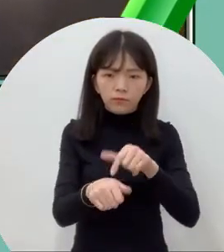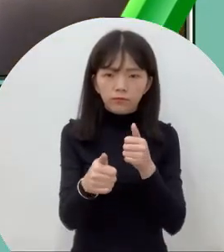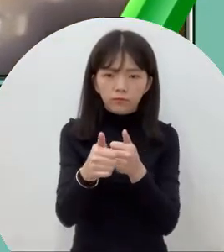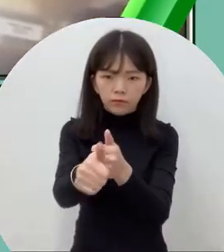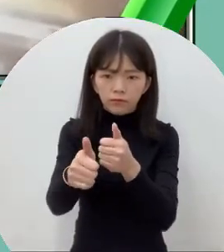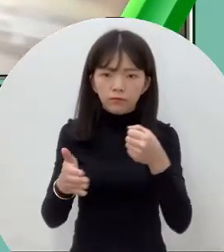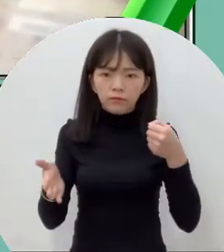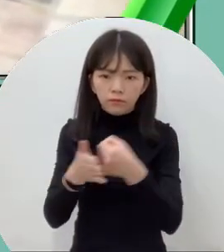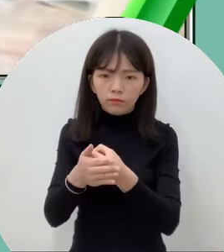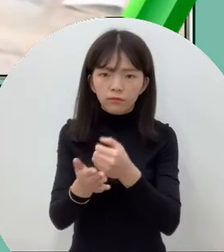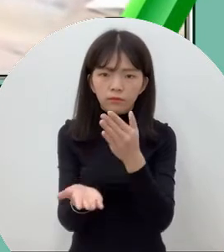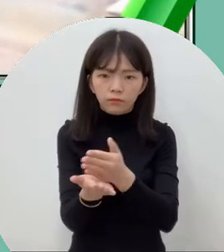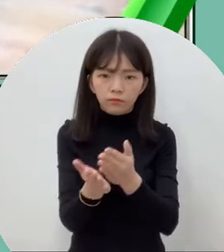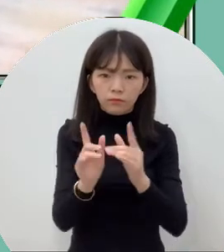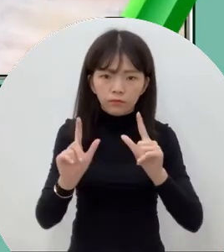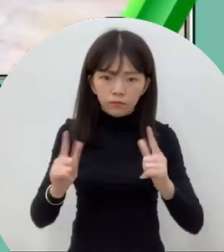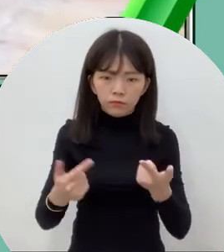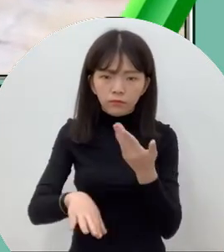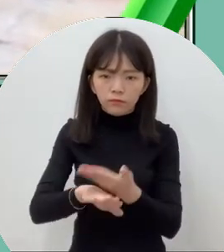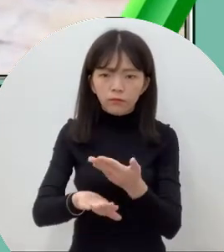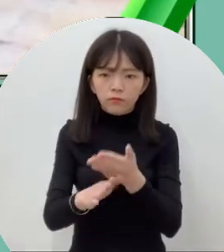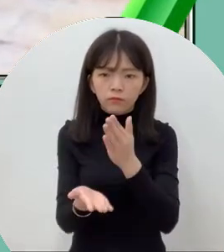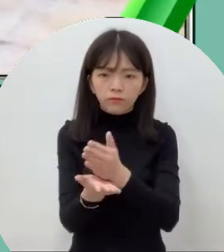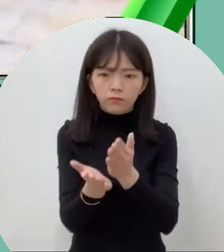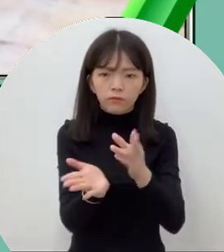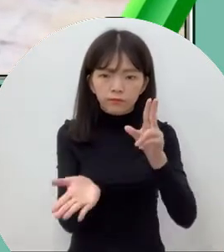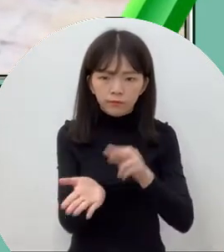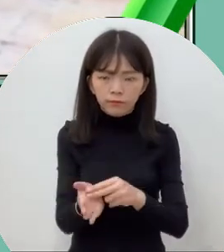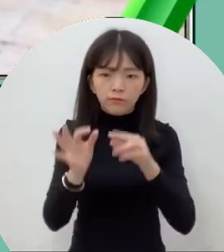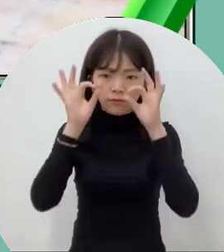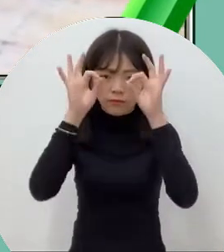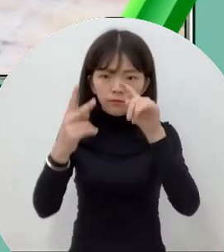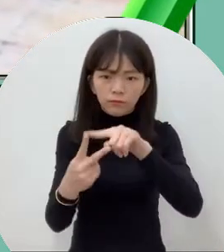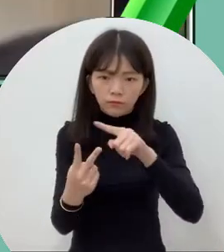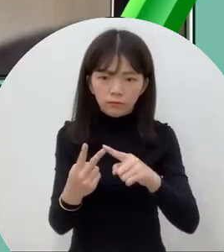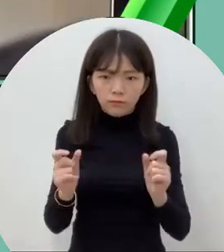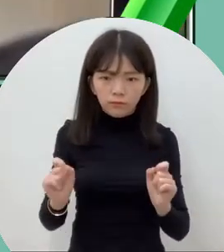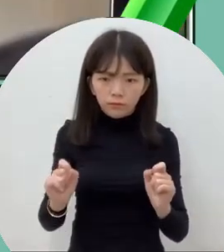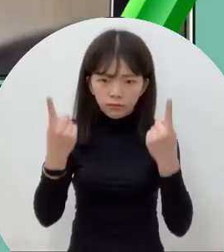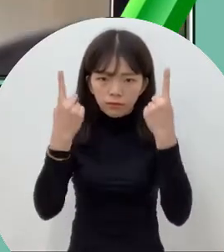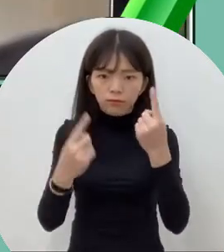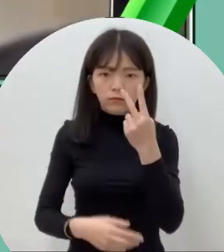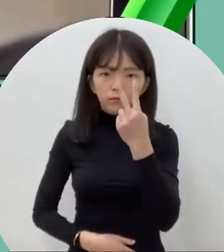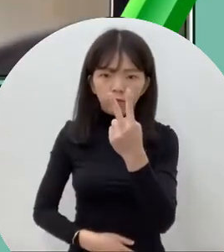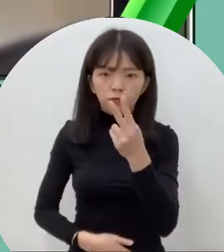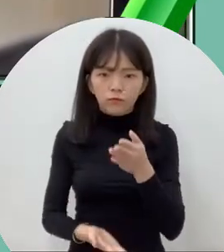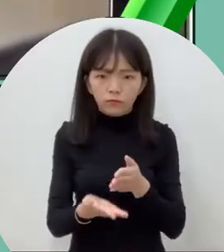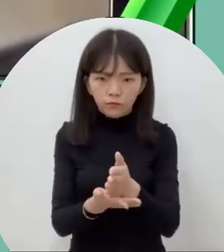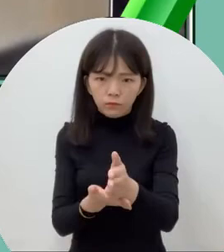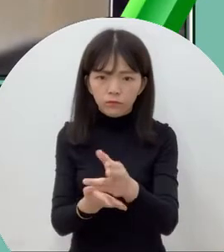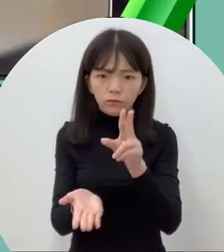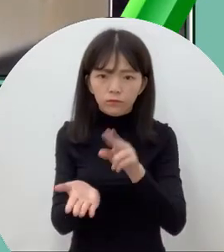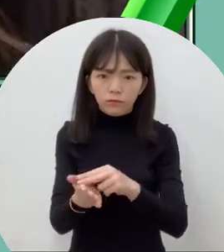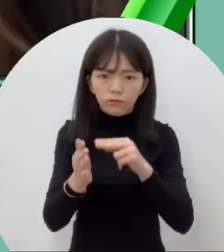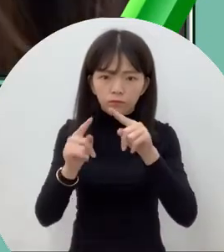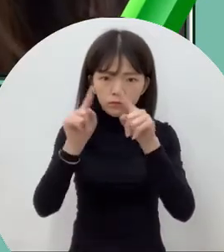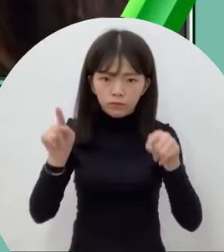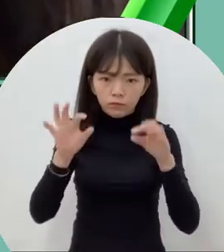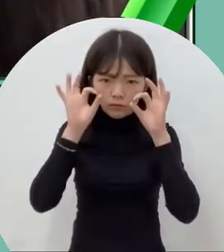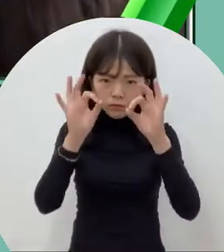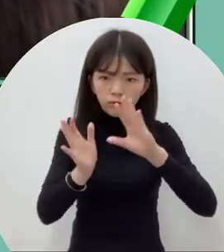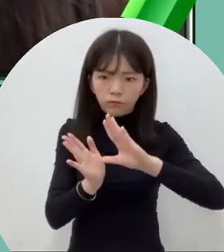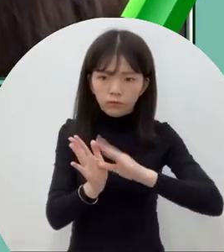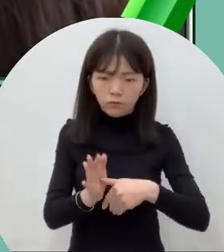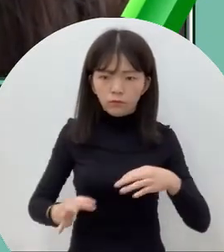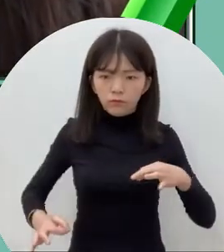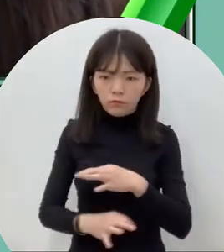선택 과목 시간별로 해당 선택 과목이 아닌 다른 선택 과목의 문제지를 보거나 동시에 두 과목 이상의 문제지를 보는